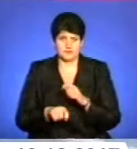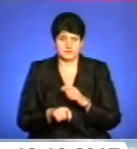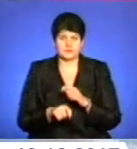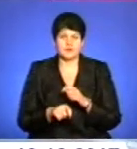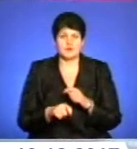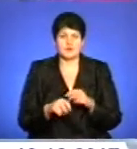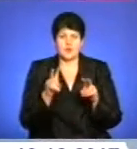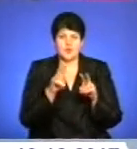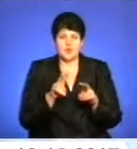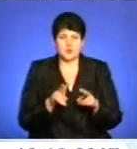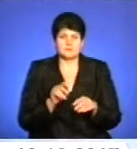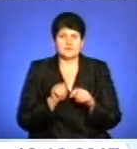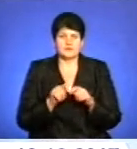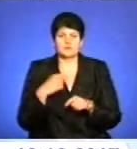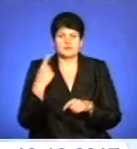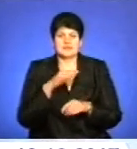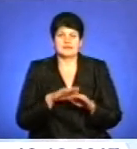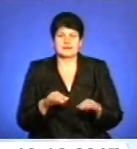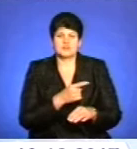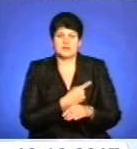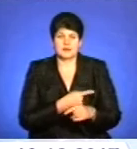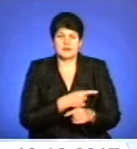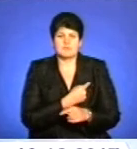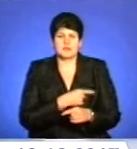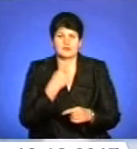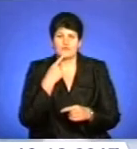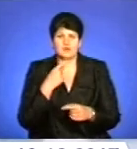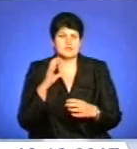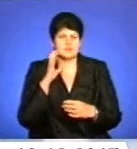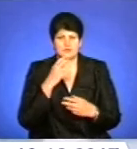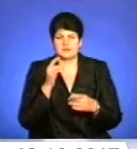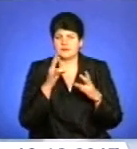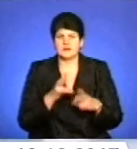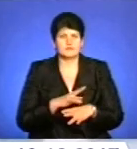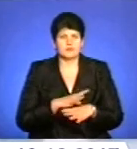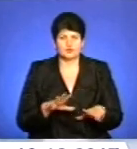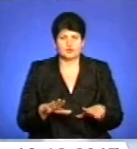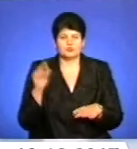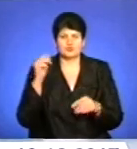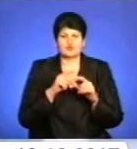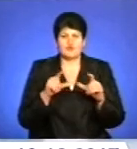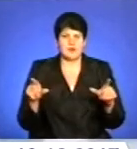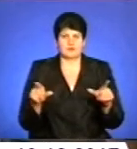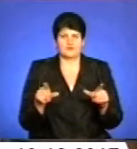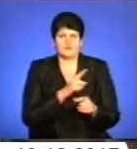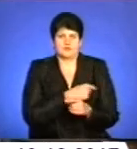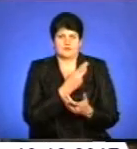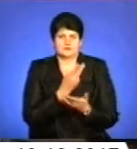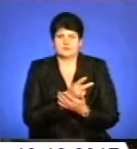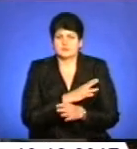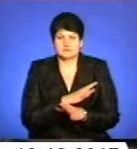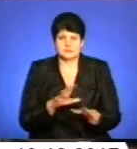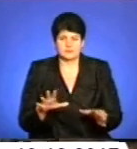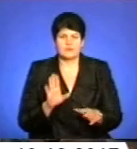підлітка здійснювали в обласній дитячій лікарні. Медики кажуть, серйозних травм не було, тому школярку не госпіталізували. Вранці